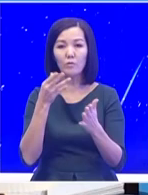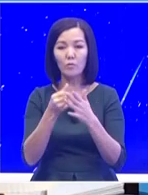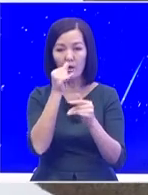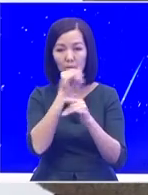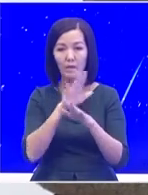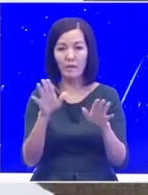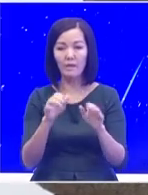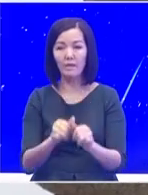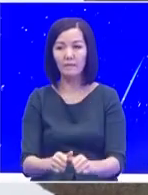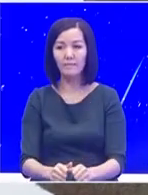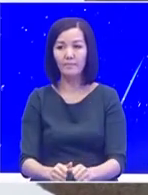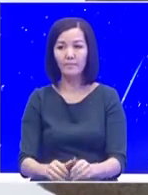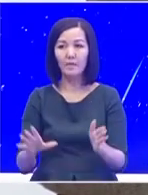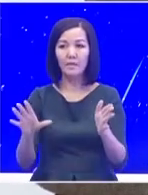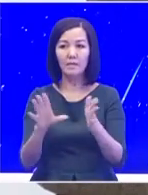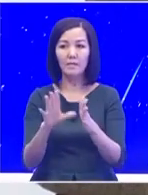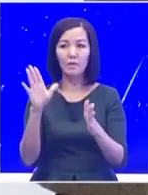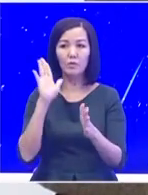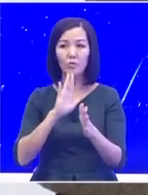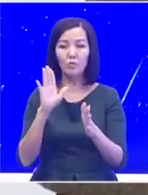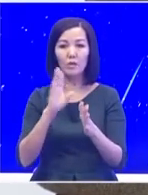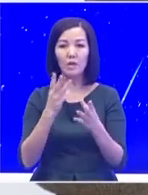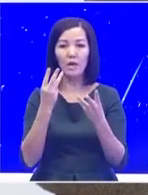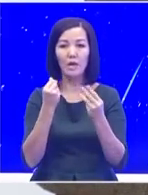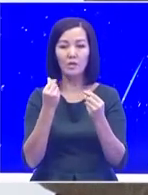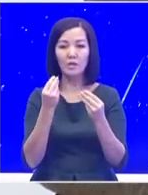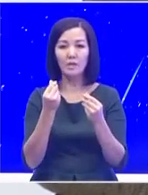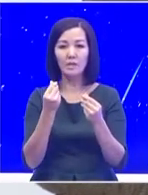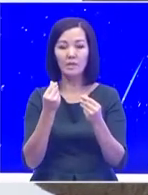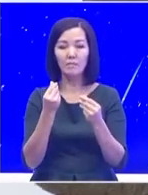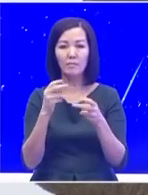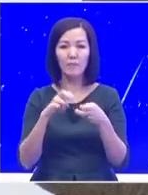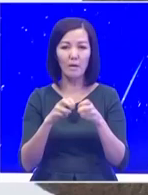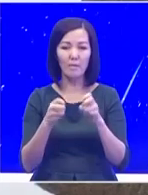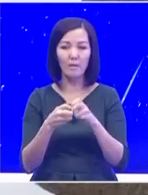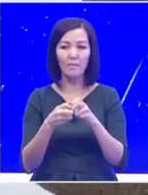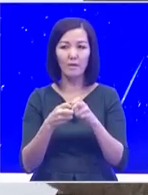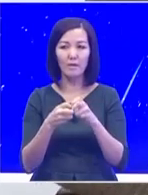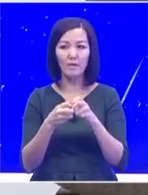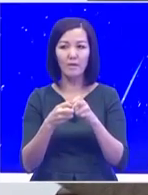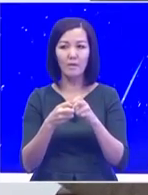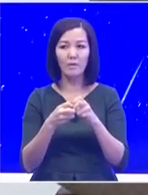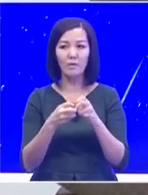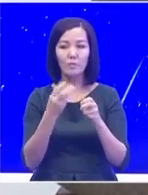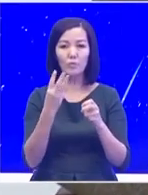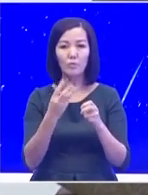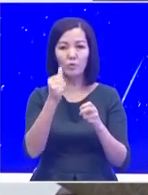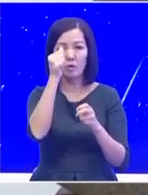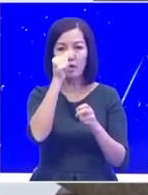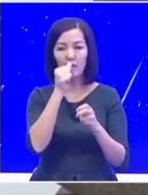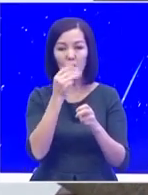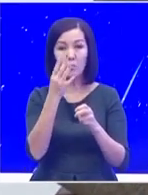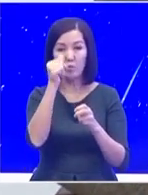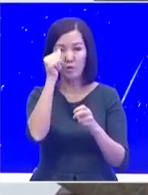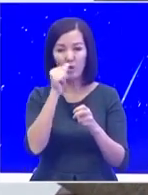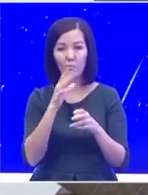келеді. Светтің, судың ақшасы бізге жанымызға батып жүр. Ертең күні мұны 2 ай, 3-ші айға, 4-ші айға